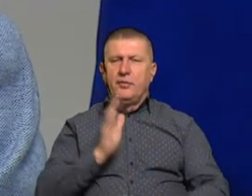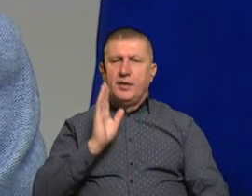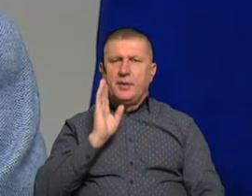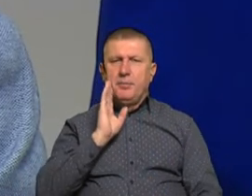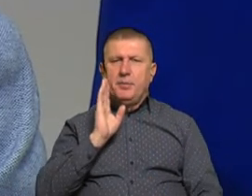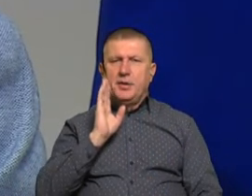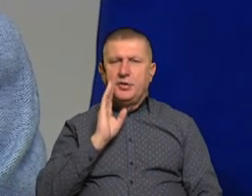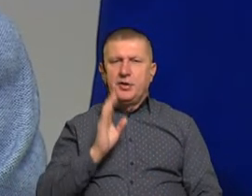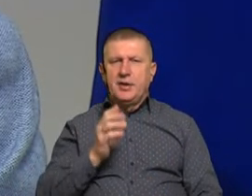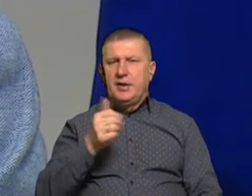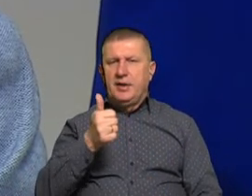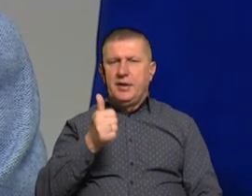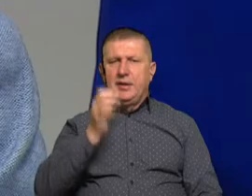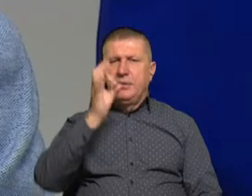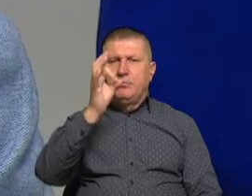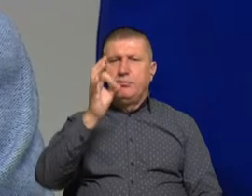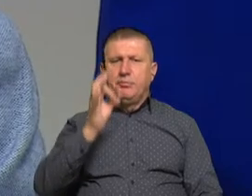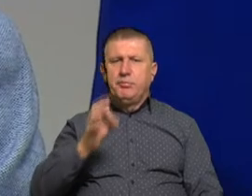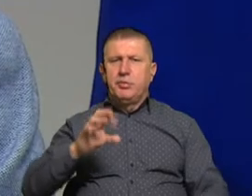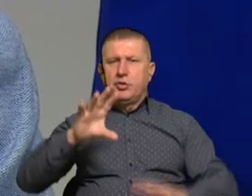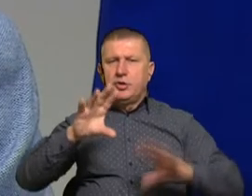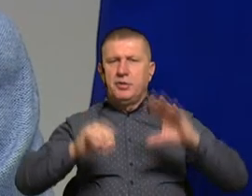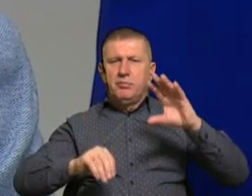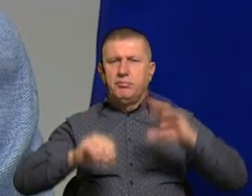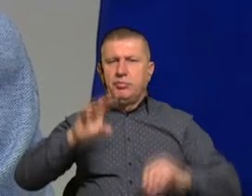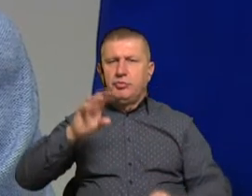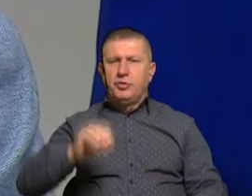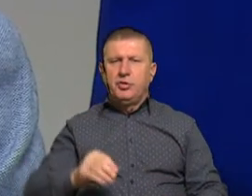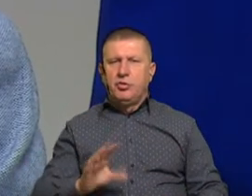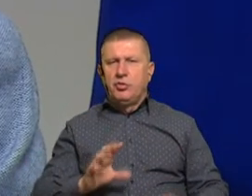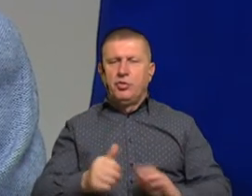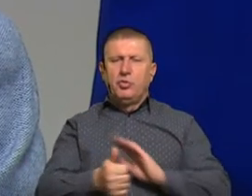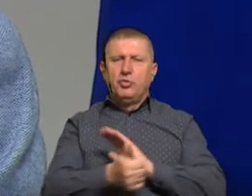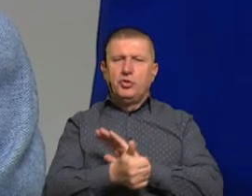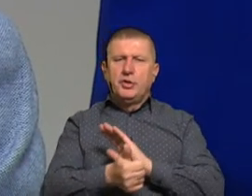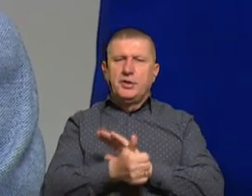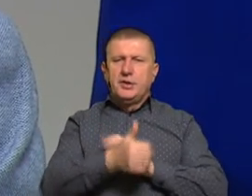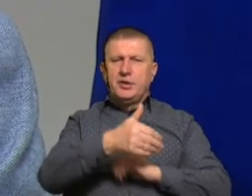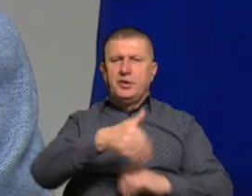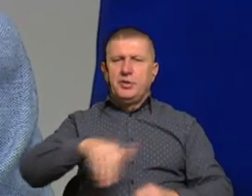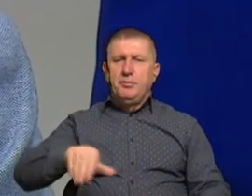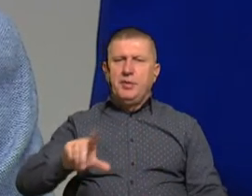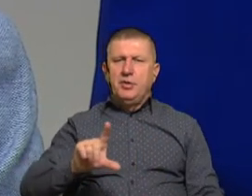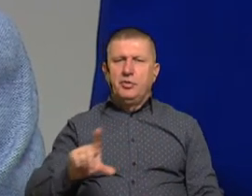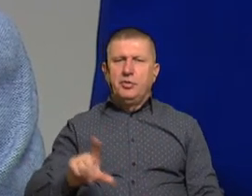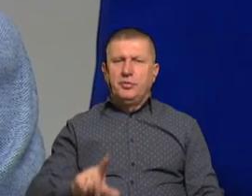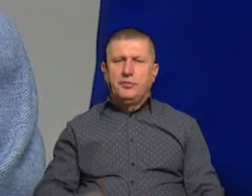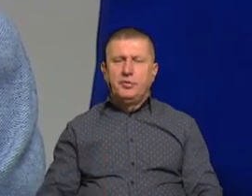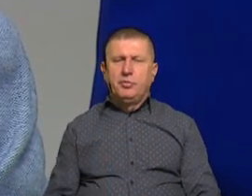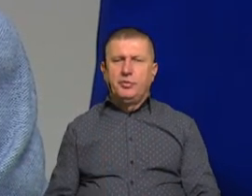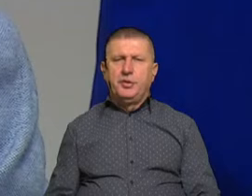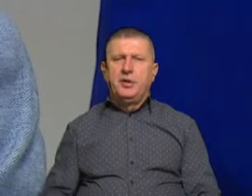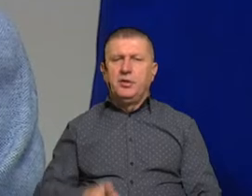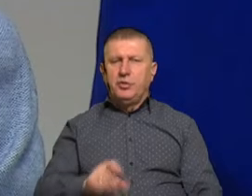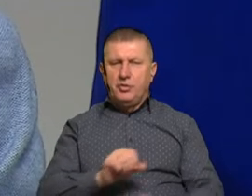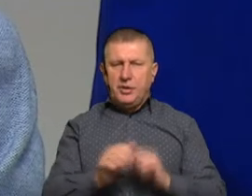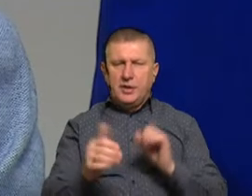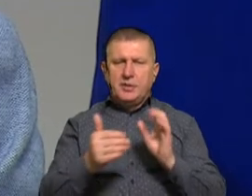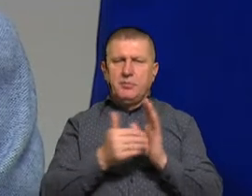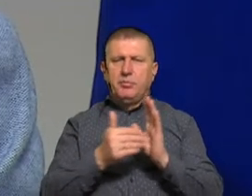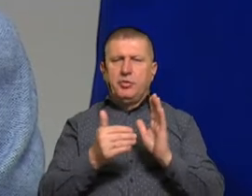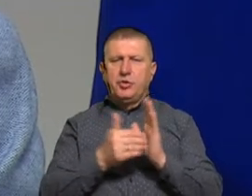to 1% naszego budżetu, to będzie to około 16 milionów złotych. To jest potrzebne, ponieważ